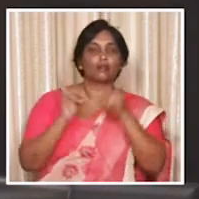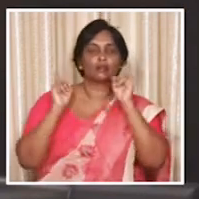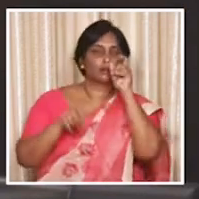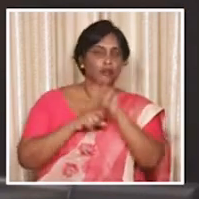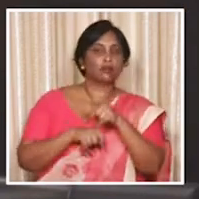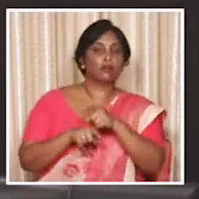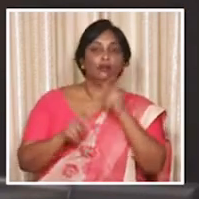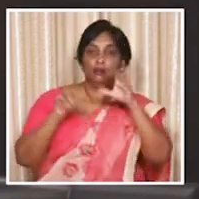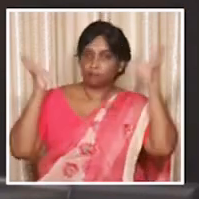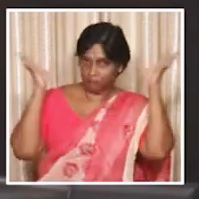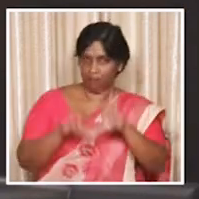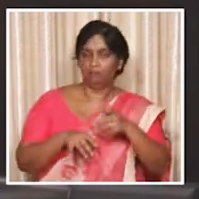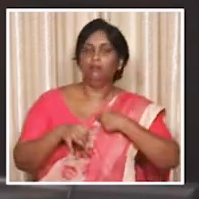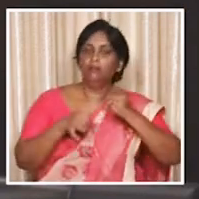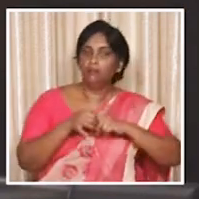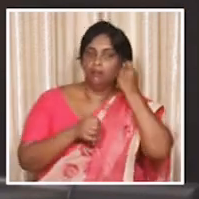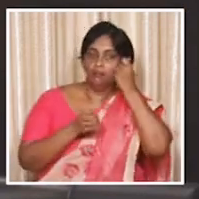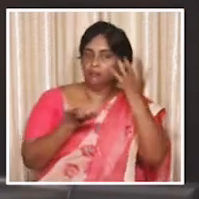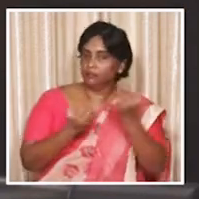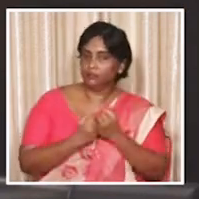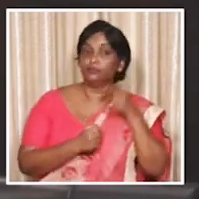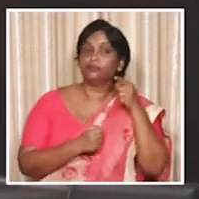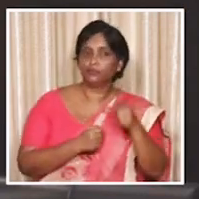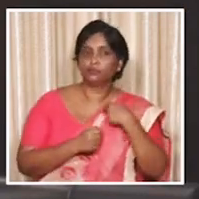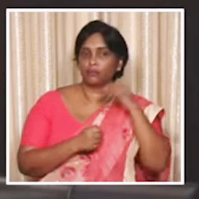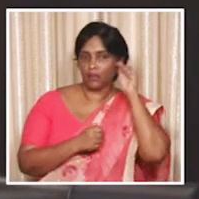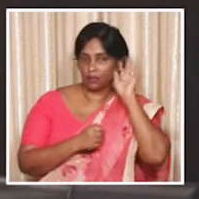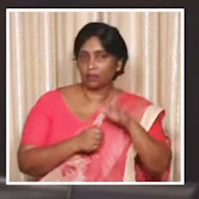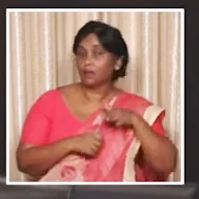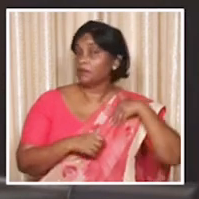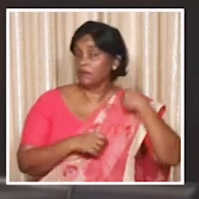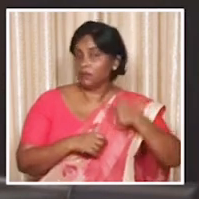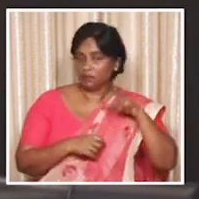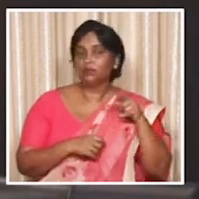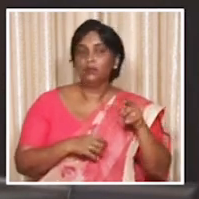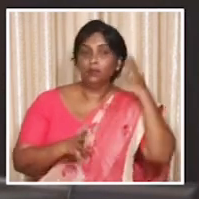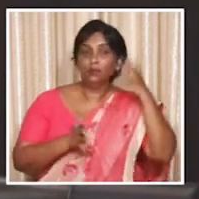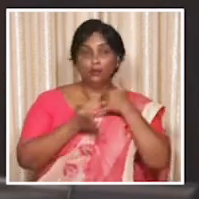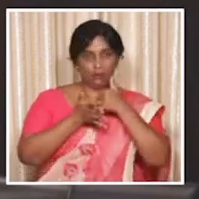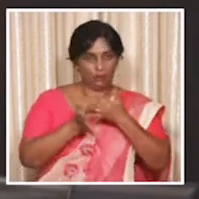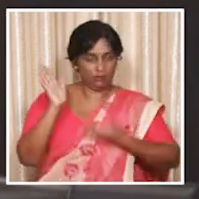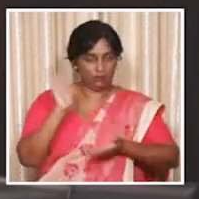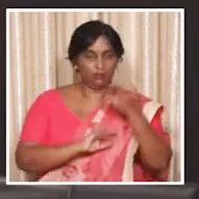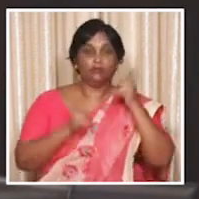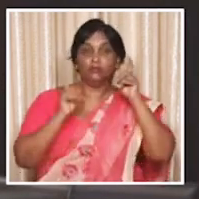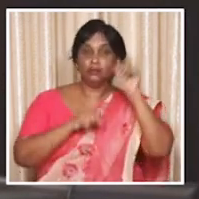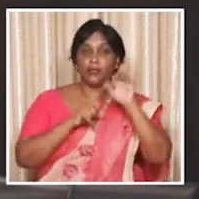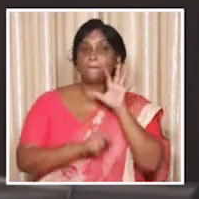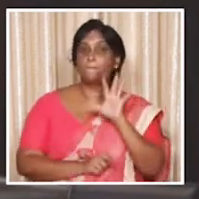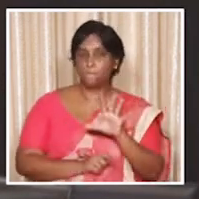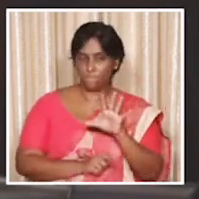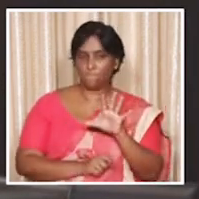ඉතින් මේ ක්‍රීඩකයෝත් ගැන අදහස් අපි ලබා ගැනීම සිද්ධ කළා. එතනදී අපිට දැනගන්න ලැබුණ ප්‍රධාන දෙයක් තමයි ලෝක කුසලානයට යද්දී ක්‍රීඩකයෝ 5